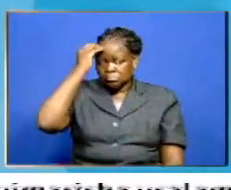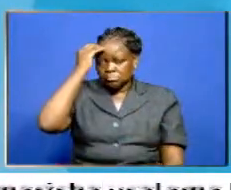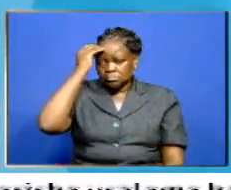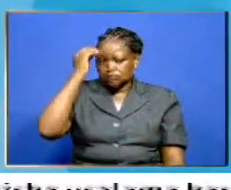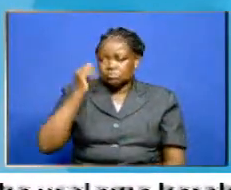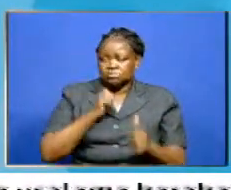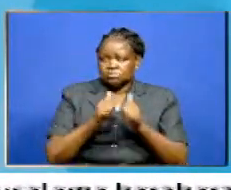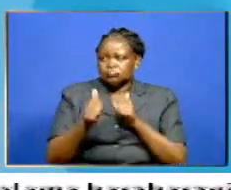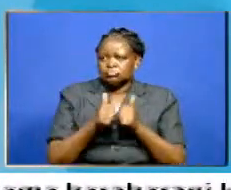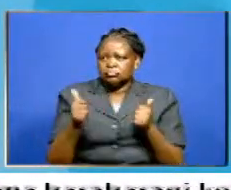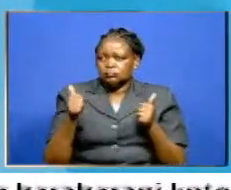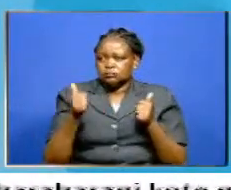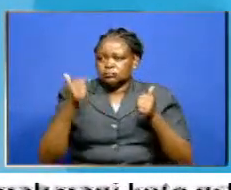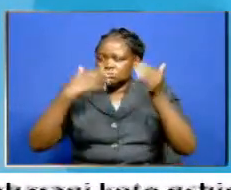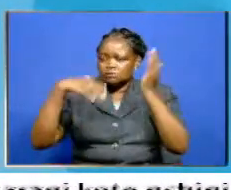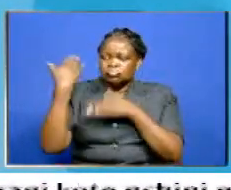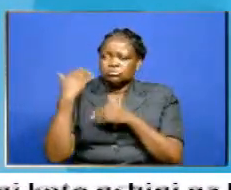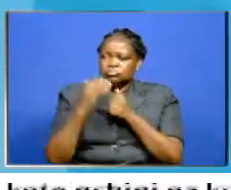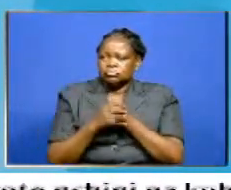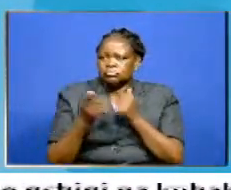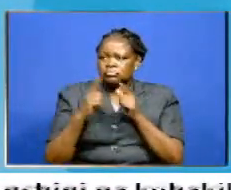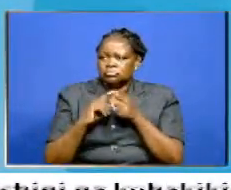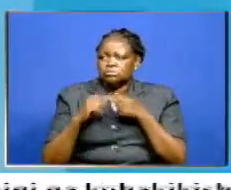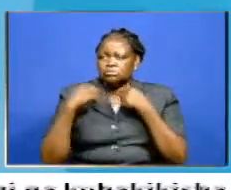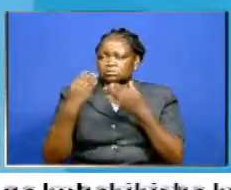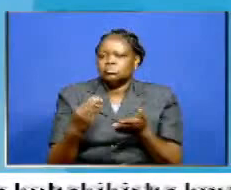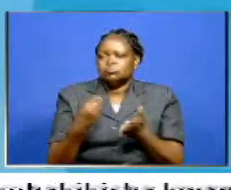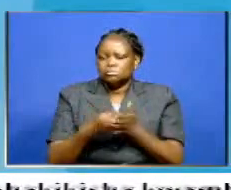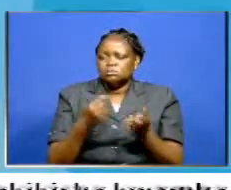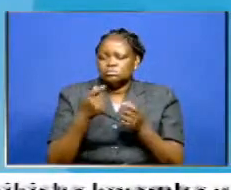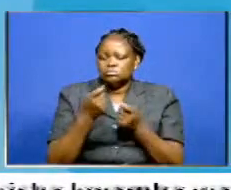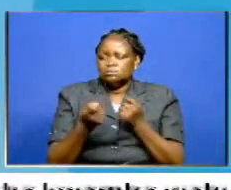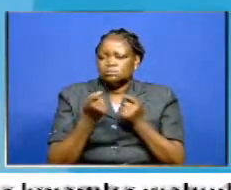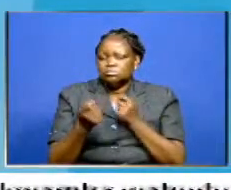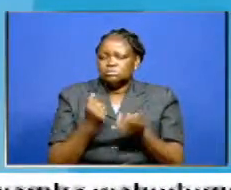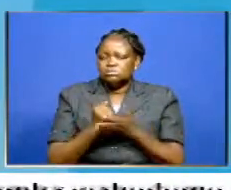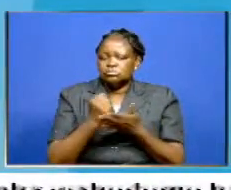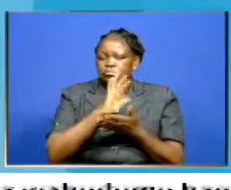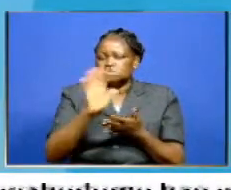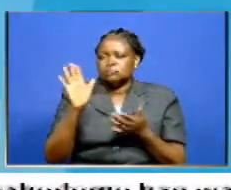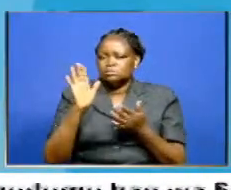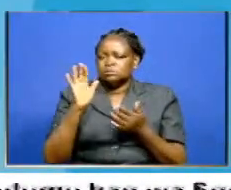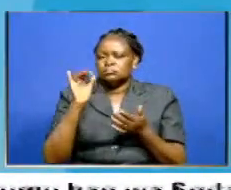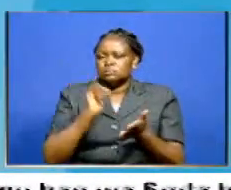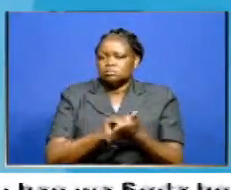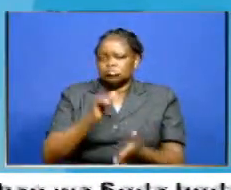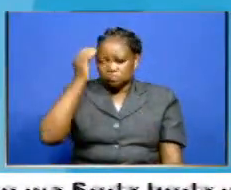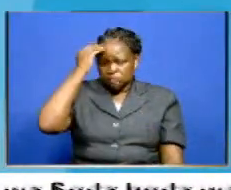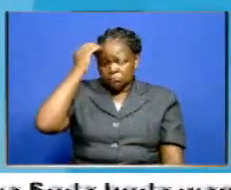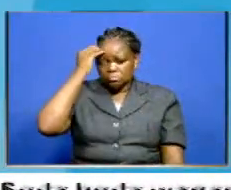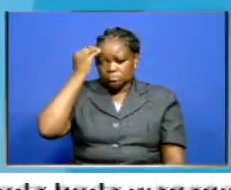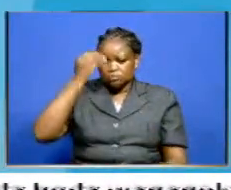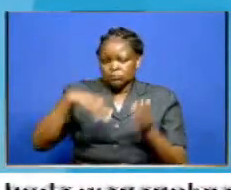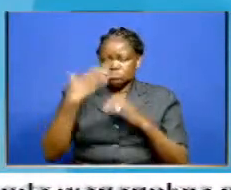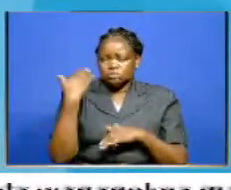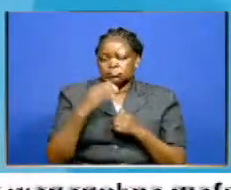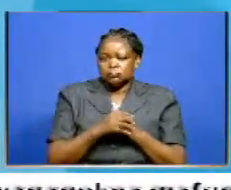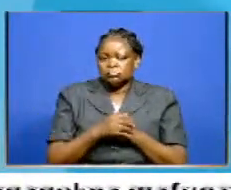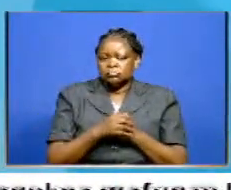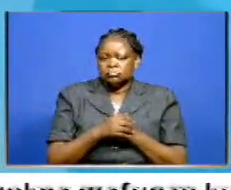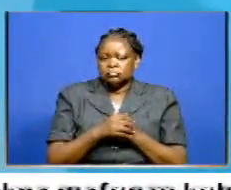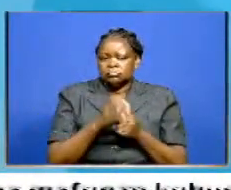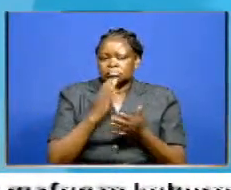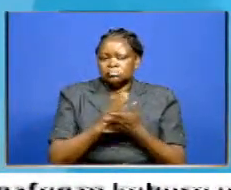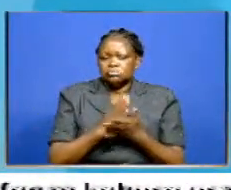wamepita wameingia katika chuo kikuu wamepatiwa fedha kidogo za kuwasaidia ili waweze kusoma katika chuo kikuu, bado hiyo kitu